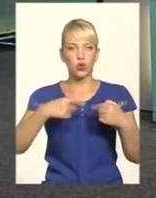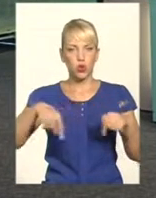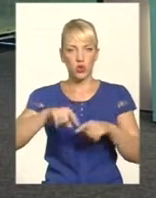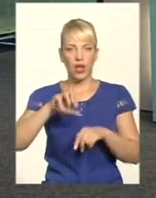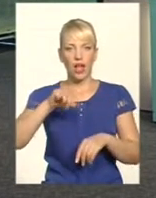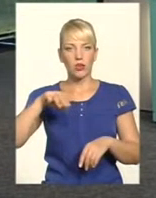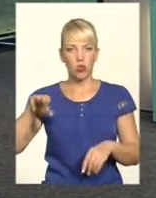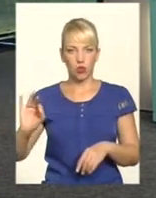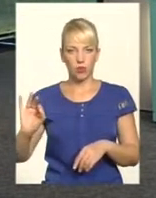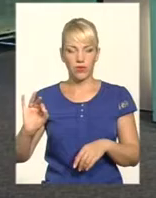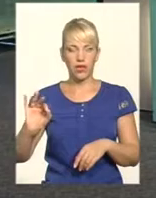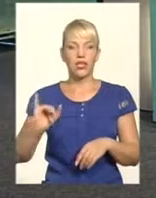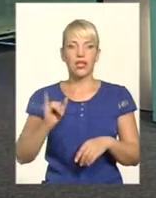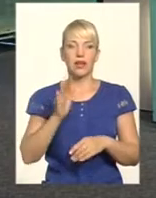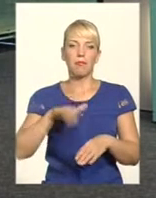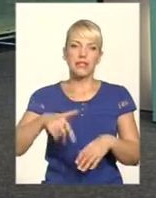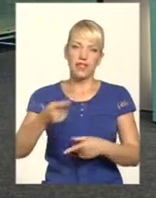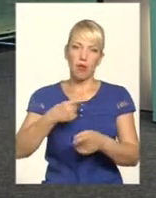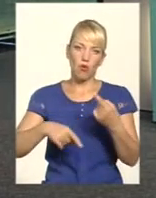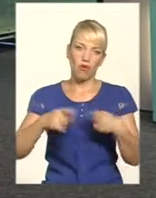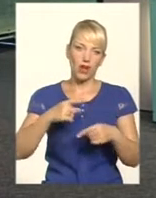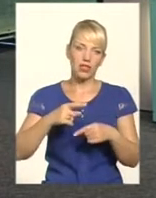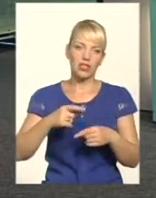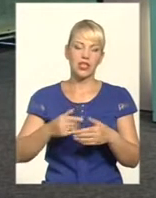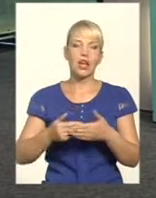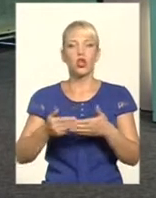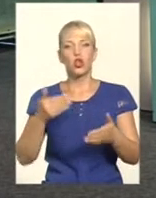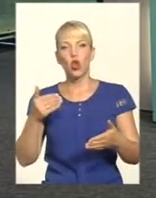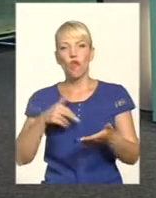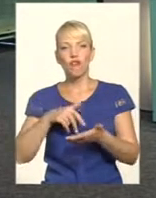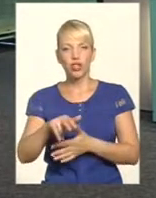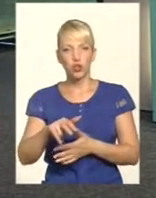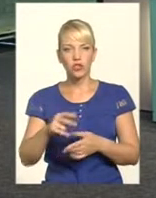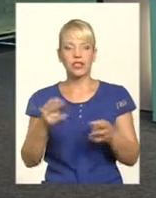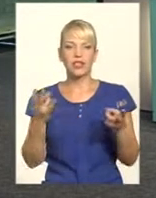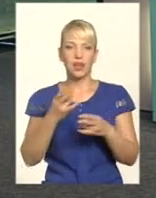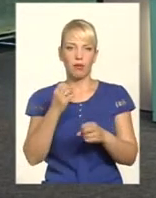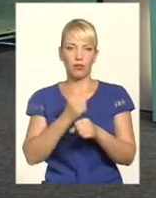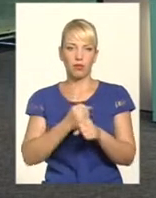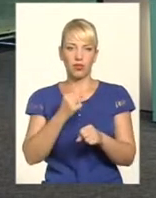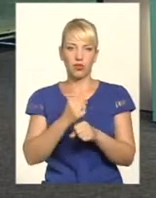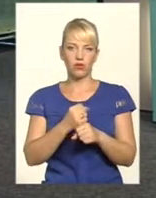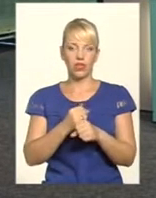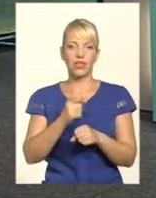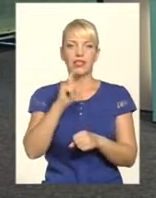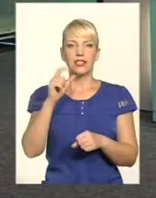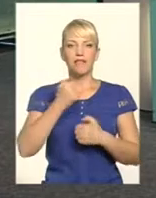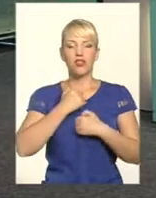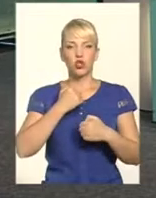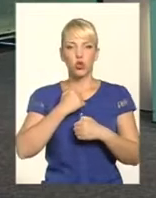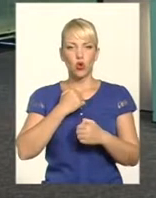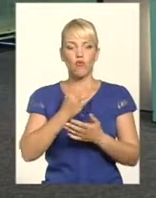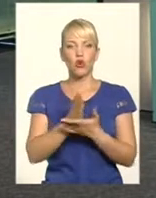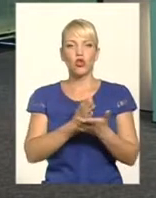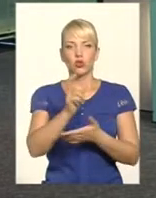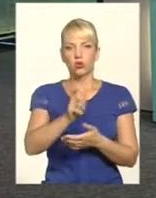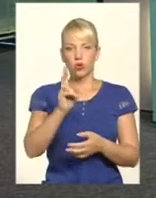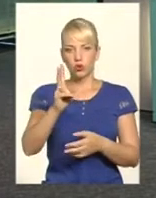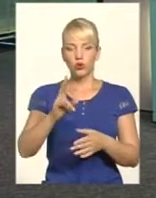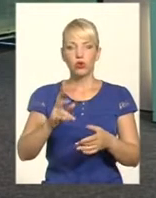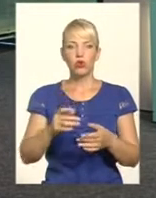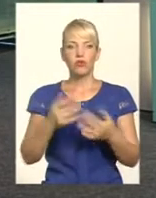антитерористичної операції, після повернення до виходу. І, звичайно, потрібно працювати з військовослужбовцями, які звільняються